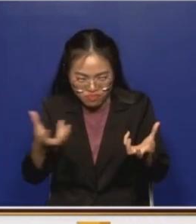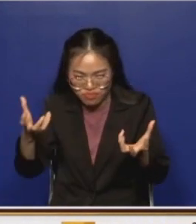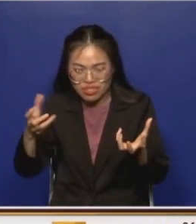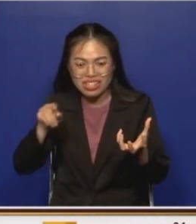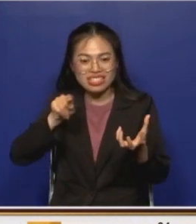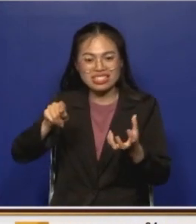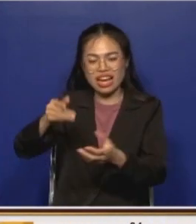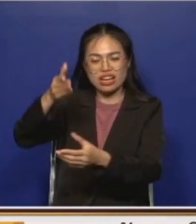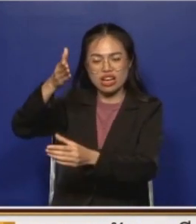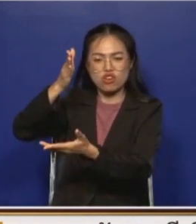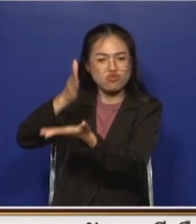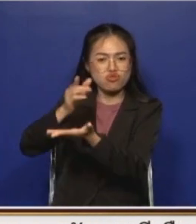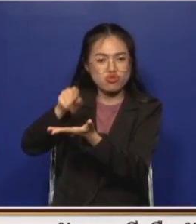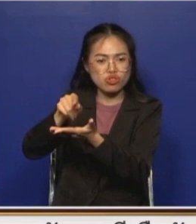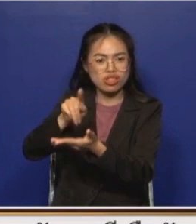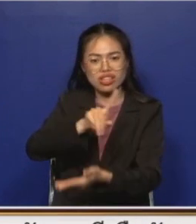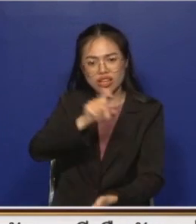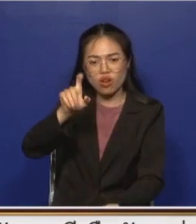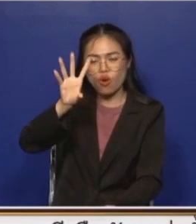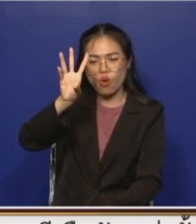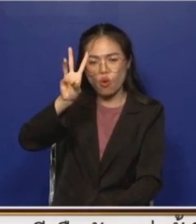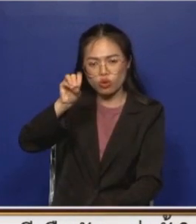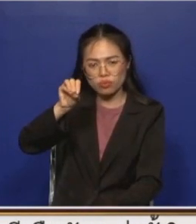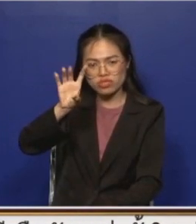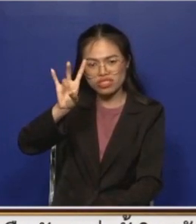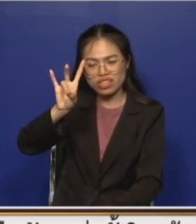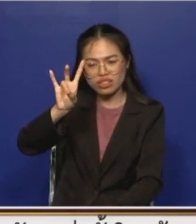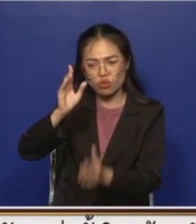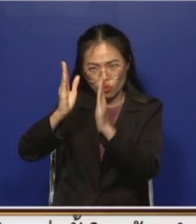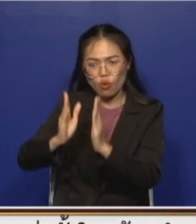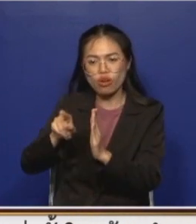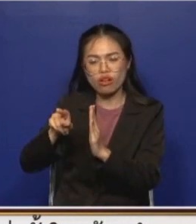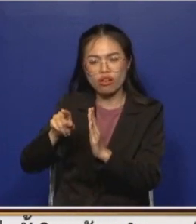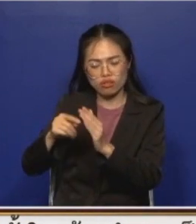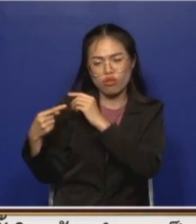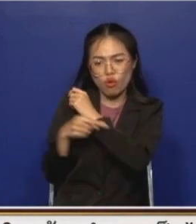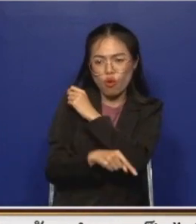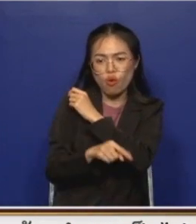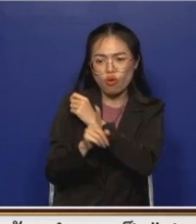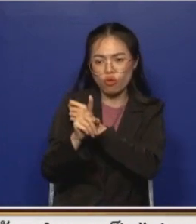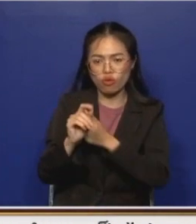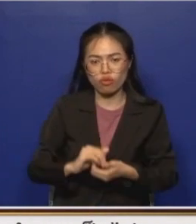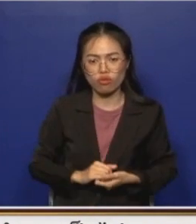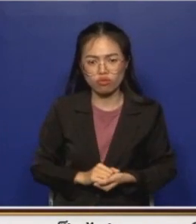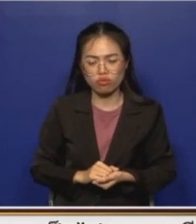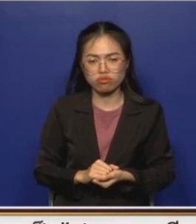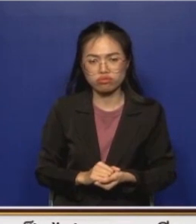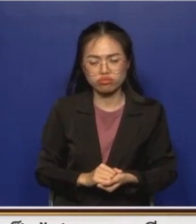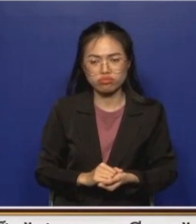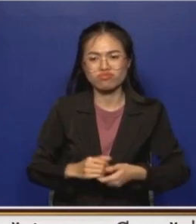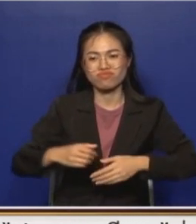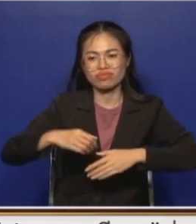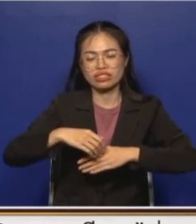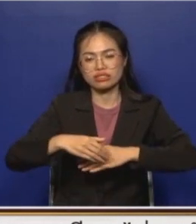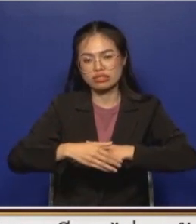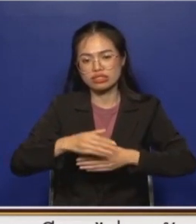รับได้หัวคิว50บาทฮะโกงคนละครึ่งฮะปูดอีกหลายจังหวัดฮะมีผู้ว่